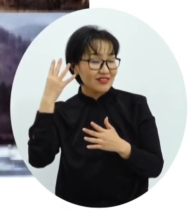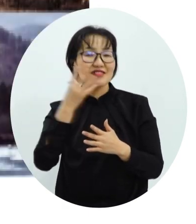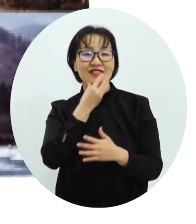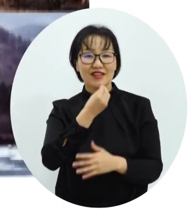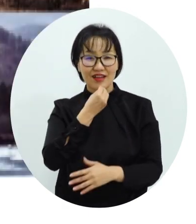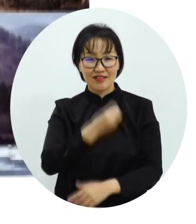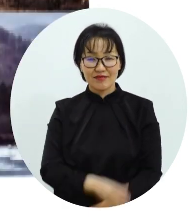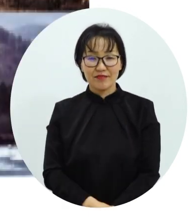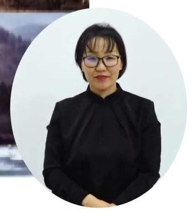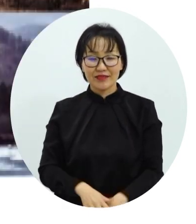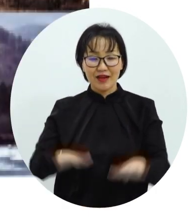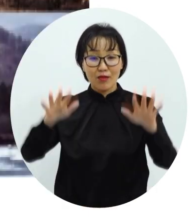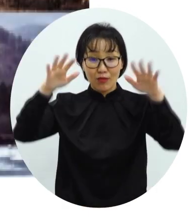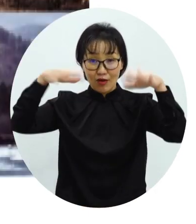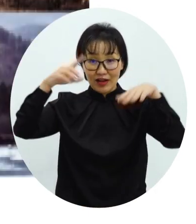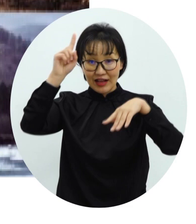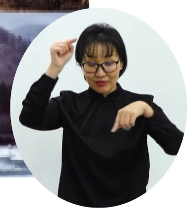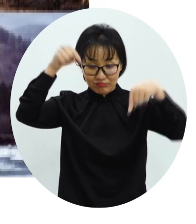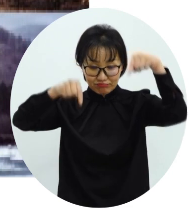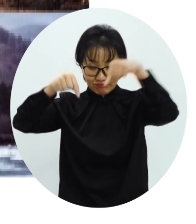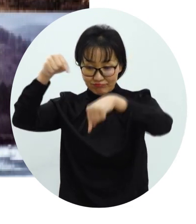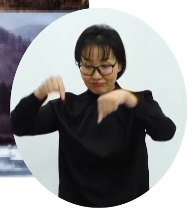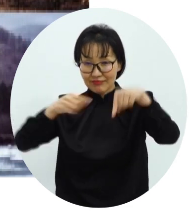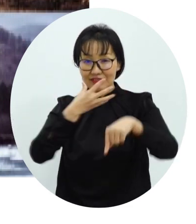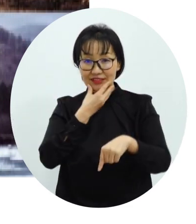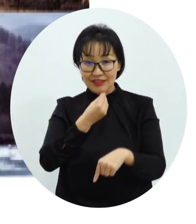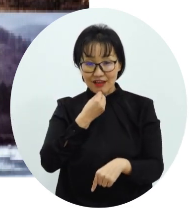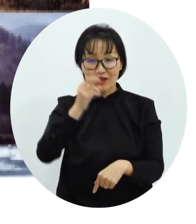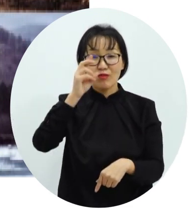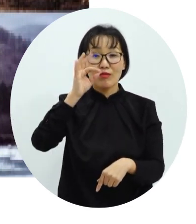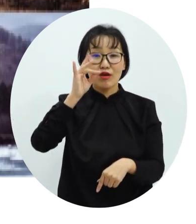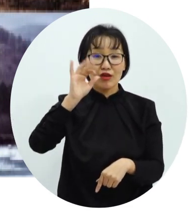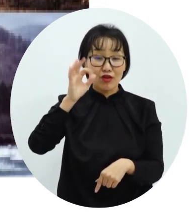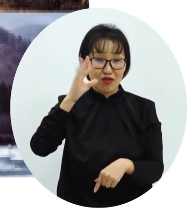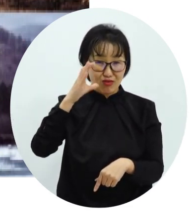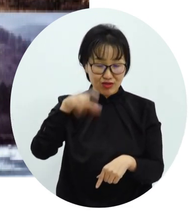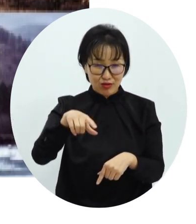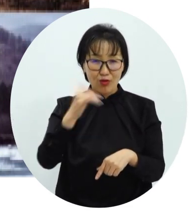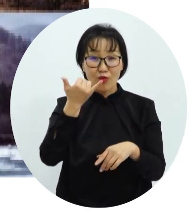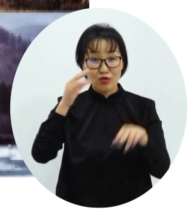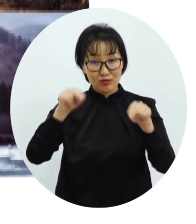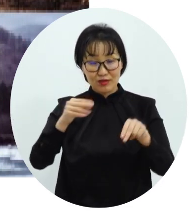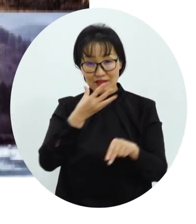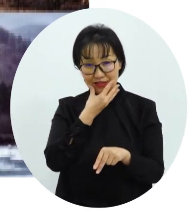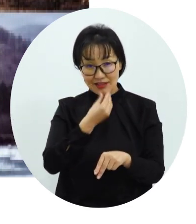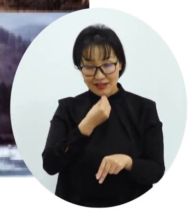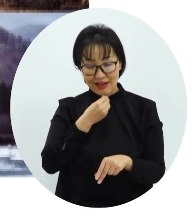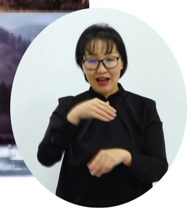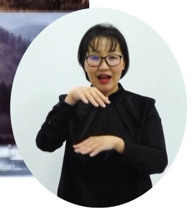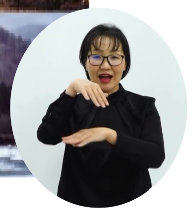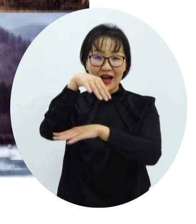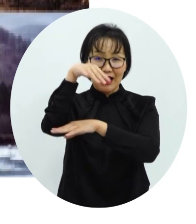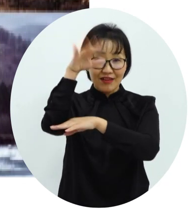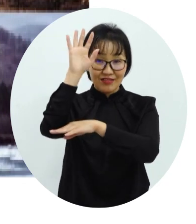Бороо ганц нэг дусхан сайхан. Бороог ус норсон байх нь сайхан. Хаврын цас